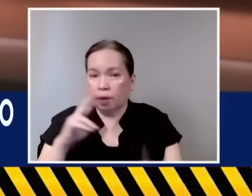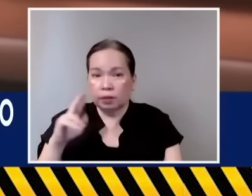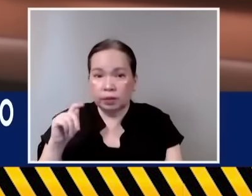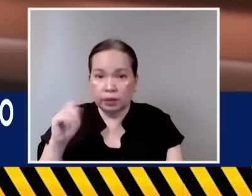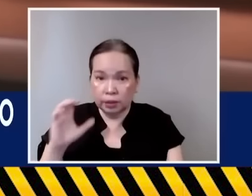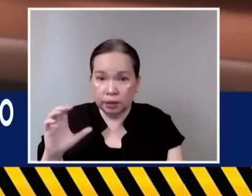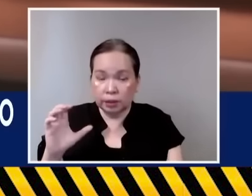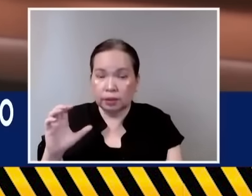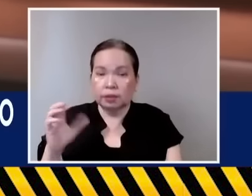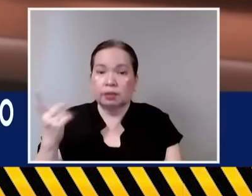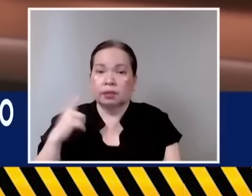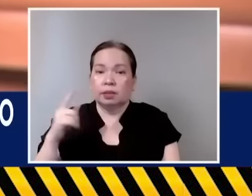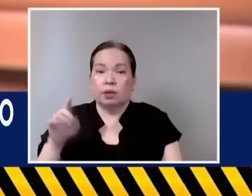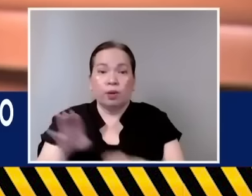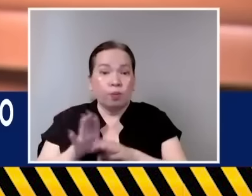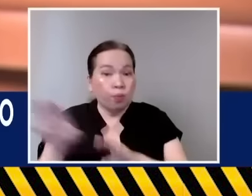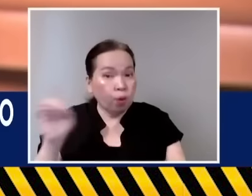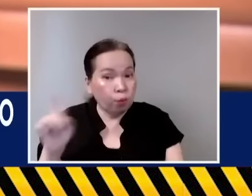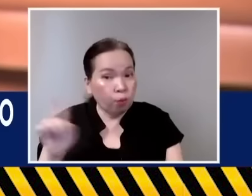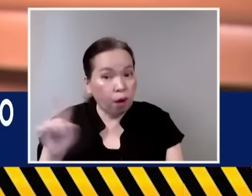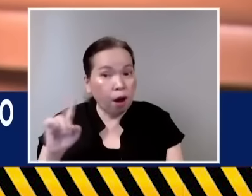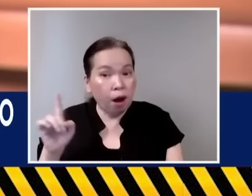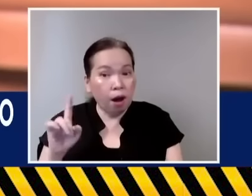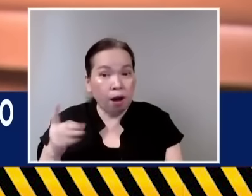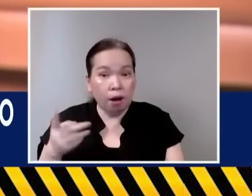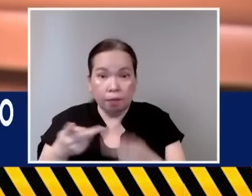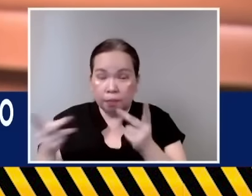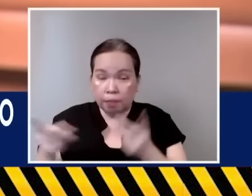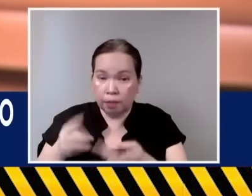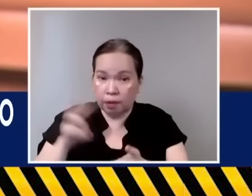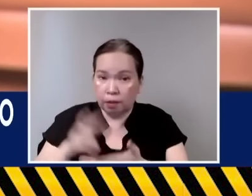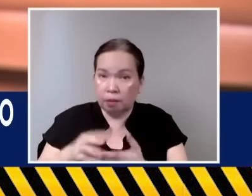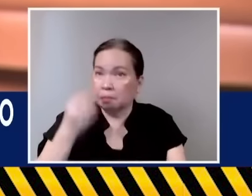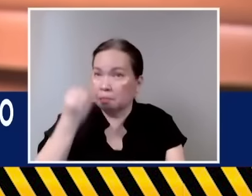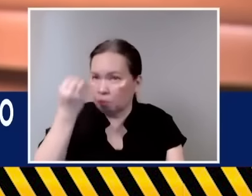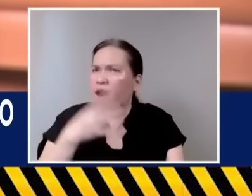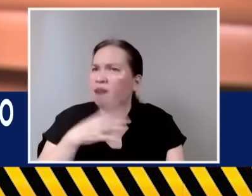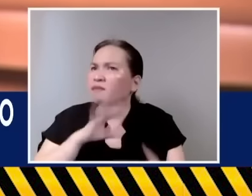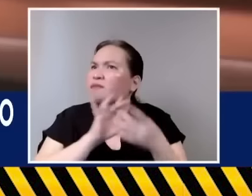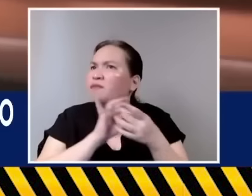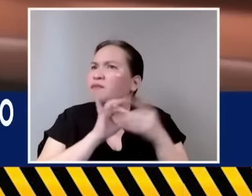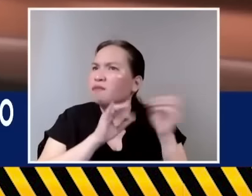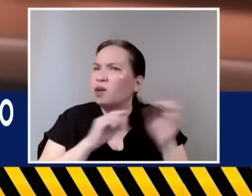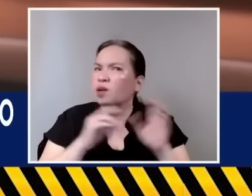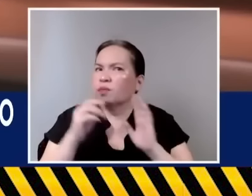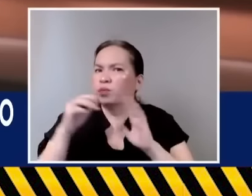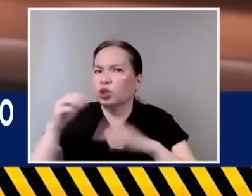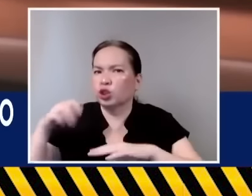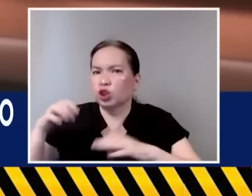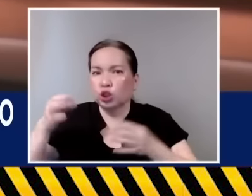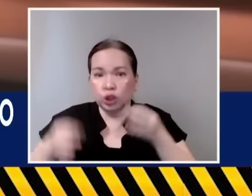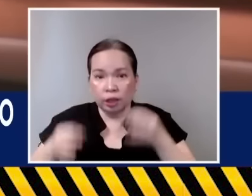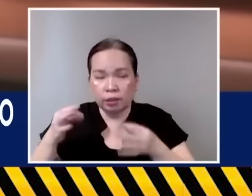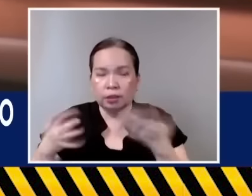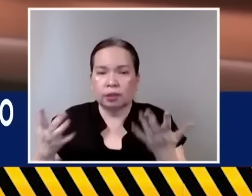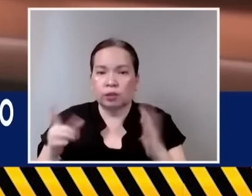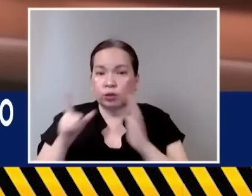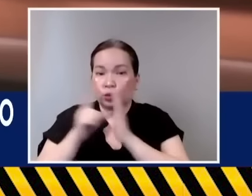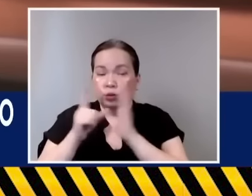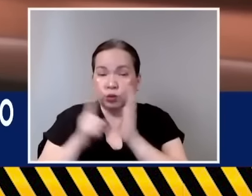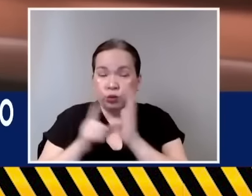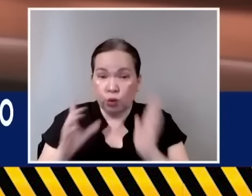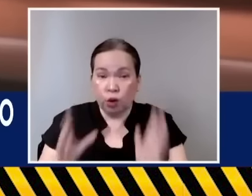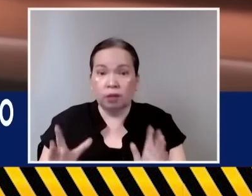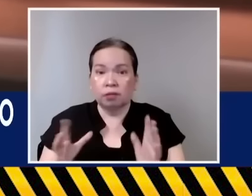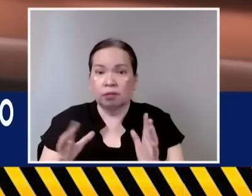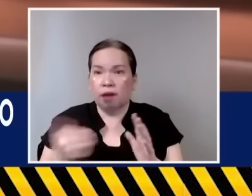kung anong lugar yan. Sabi nila meron silang contact sa loob, judges, lawyers, and ibang mga government